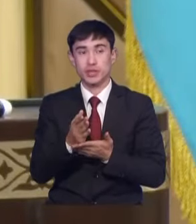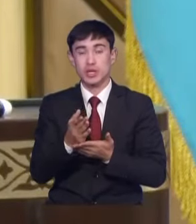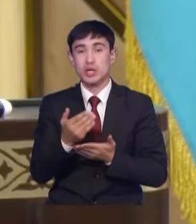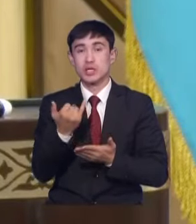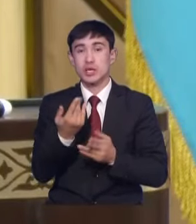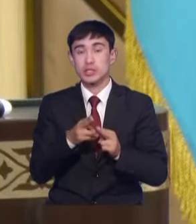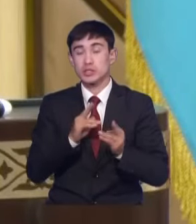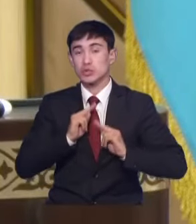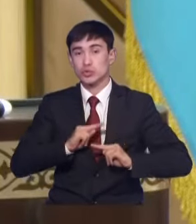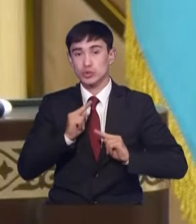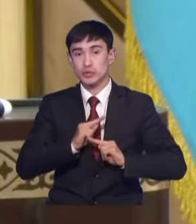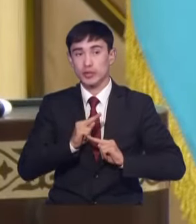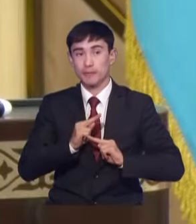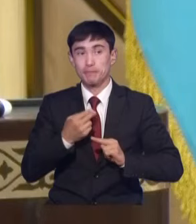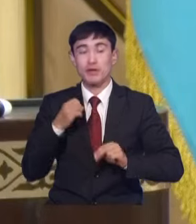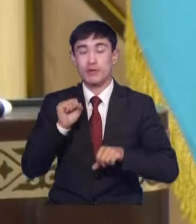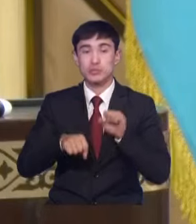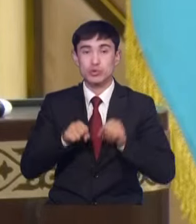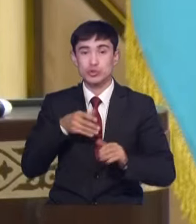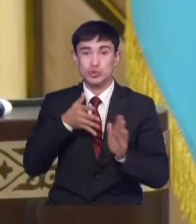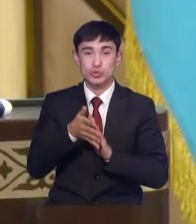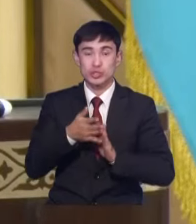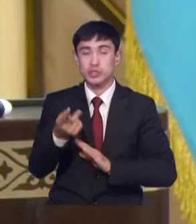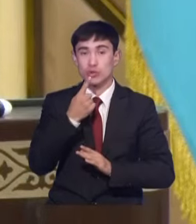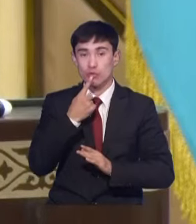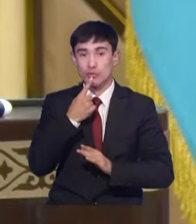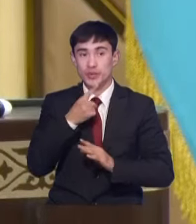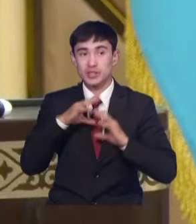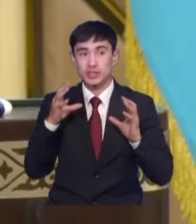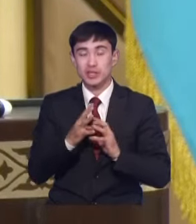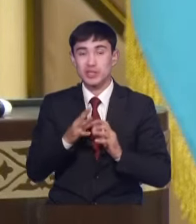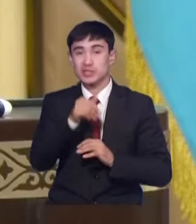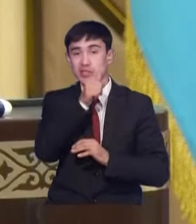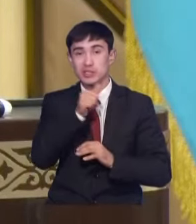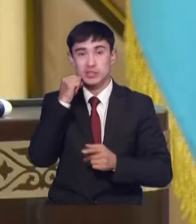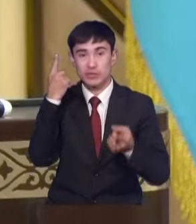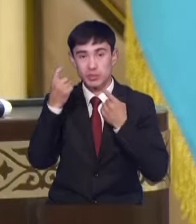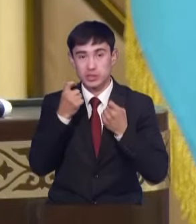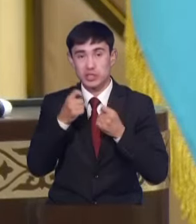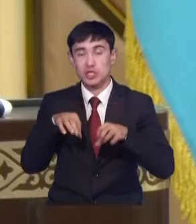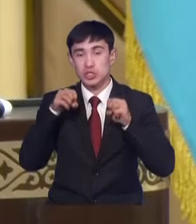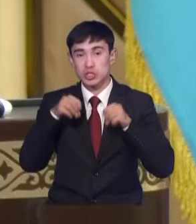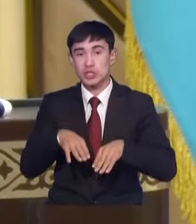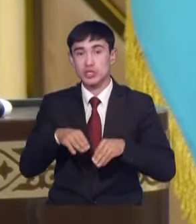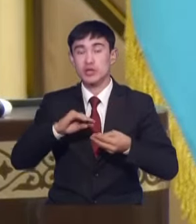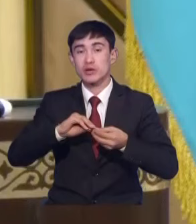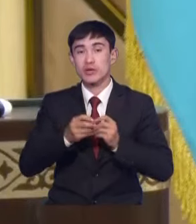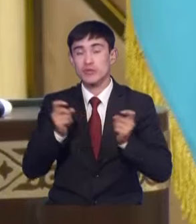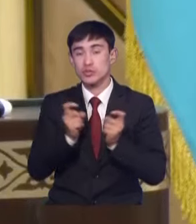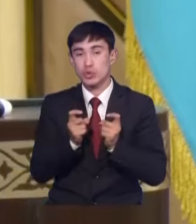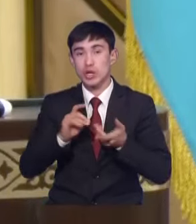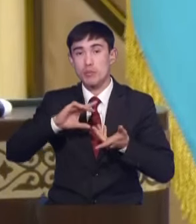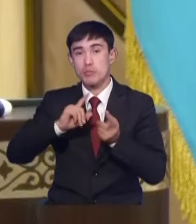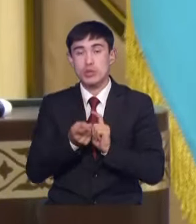тем данное сотрудничество - это возможность изучения языков сохранения секретности информации разрешения конфликтных ситуаций